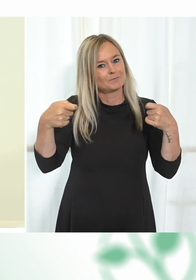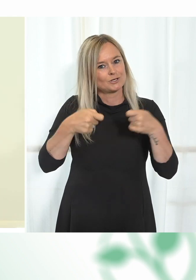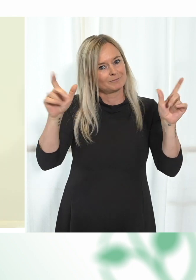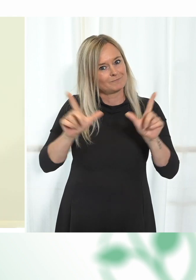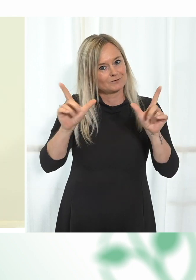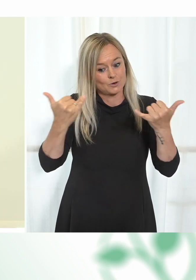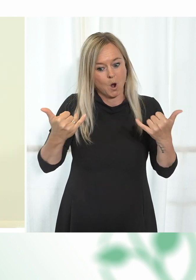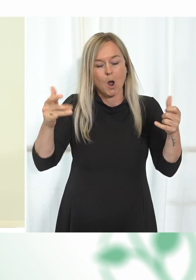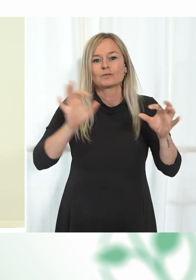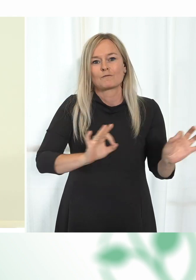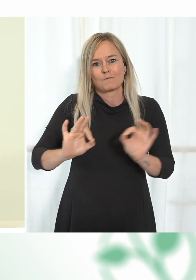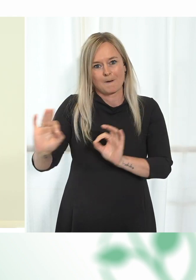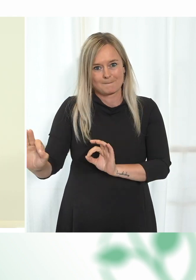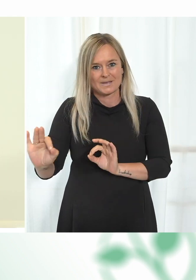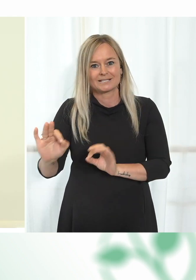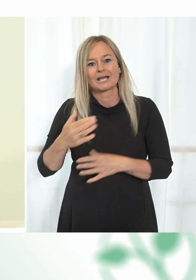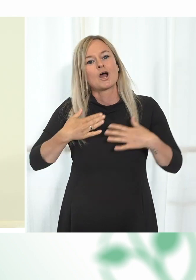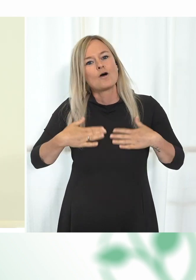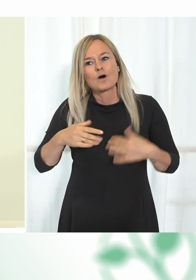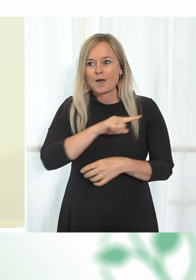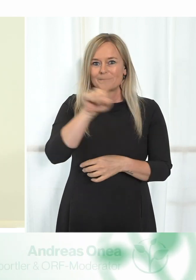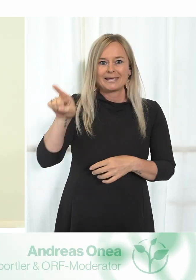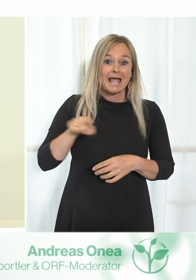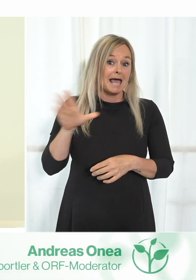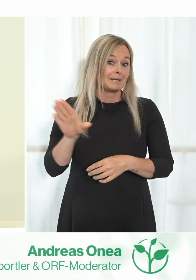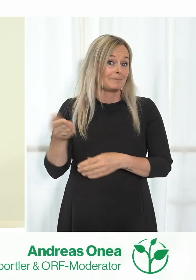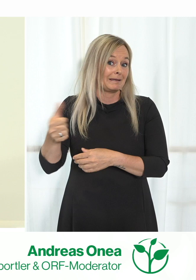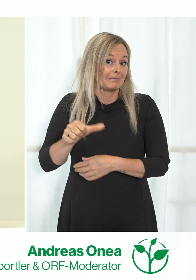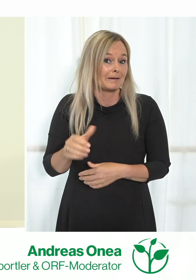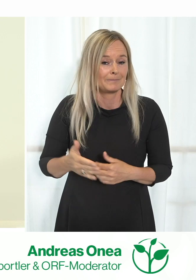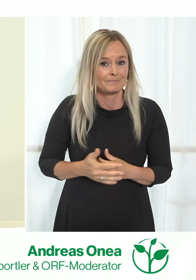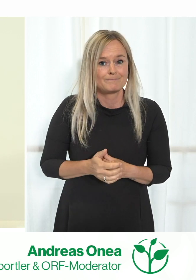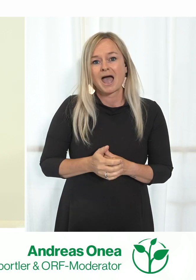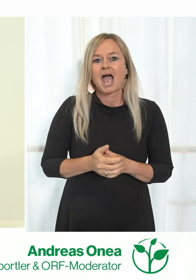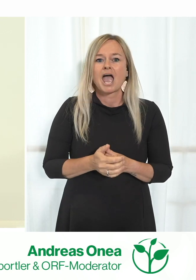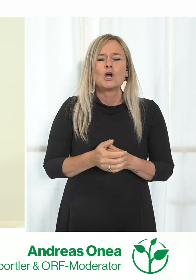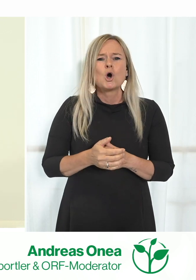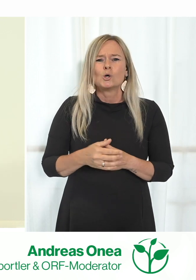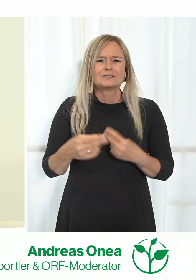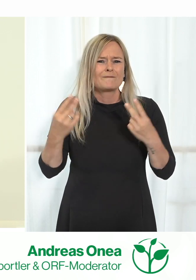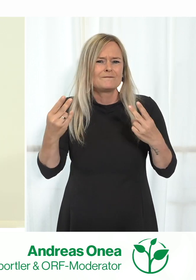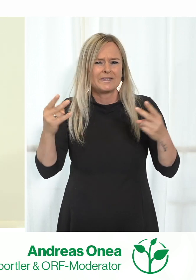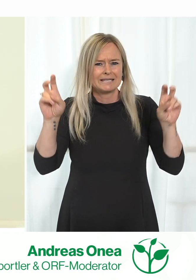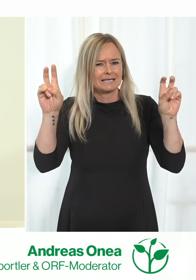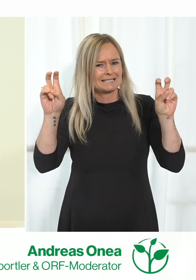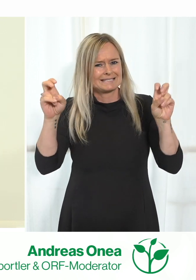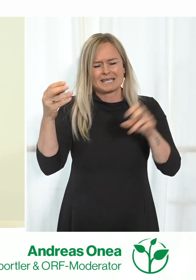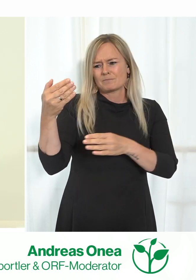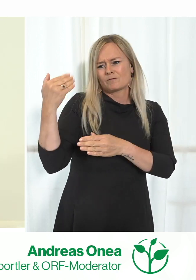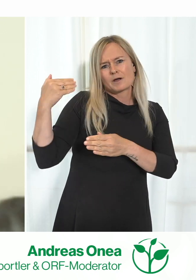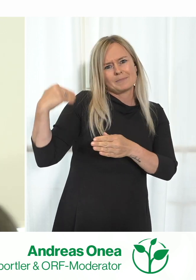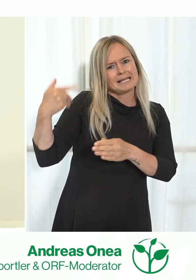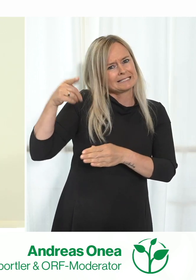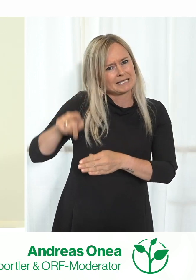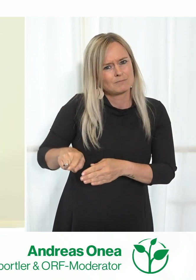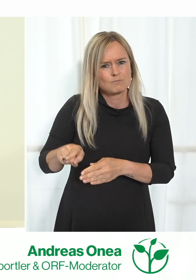haben. Ich freue mich sehr, dass Sie mit dabei sind und ich freue mich ganz besonders, weil dieses Thema unglaublich wichtig ist und vor allem in den letzten Monaten noch einmal an